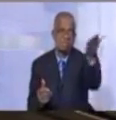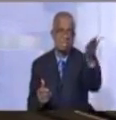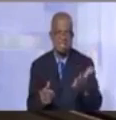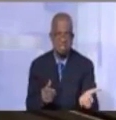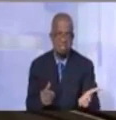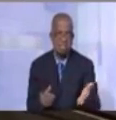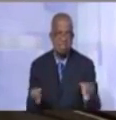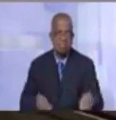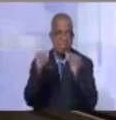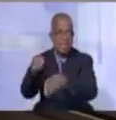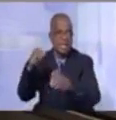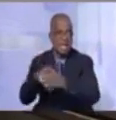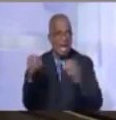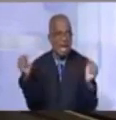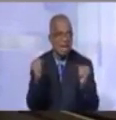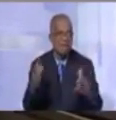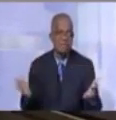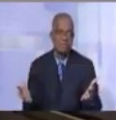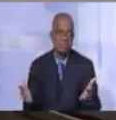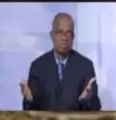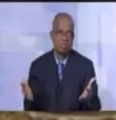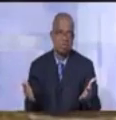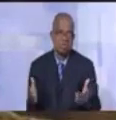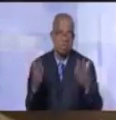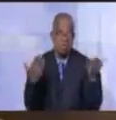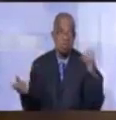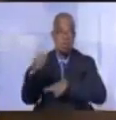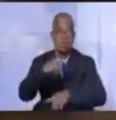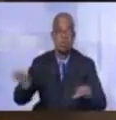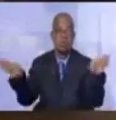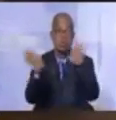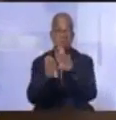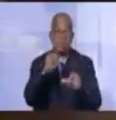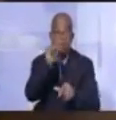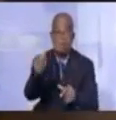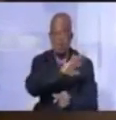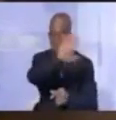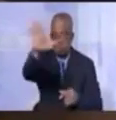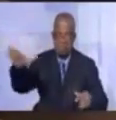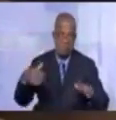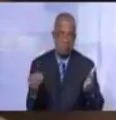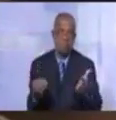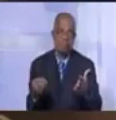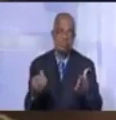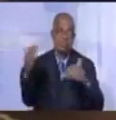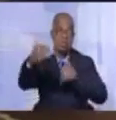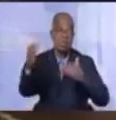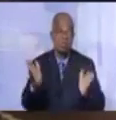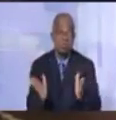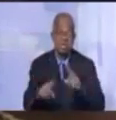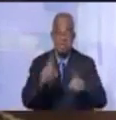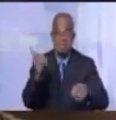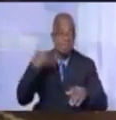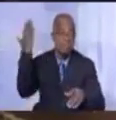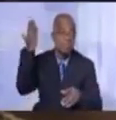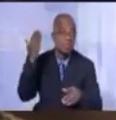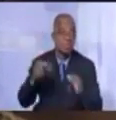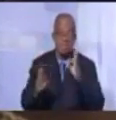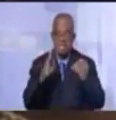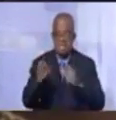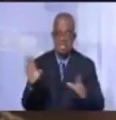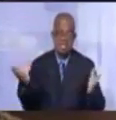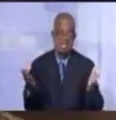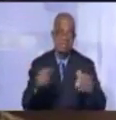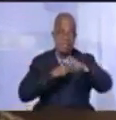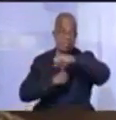vous sensibilise. Vous avez compris? Mais la prochaine fois qu'on va venir trouver ça comme ça, on va saisir tout ce que vous avez là,